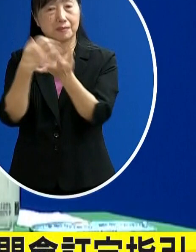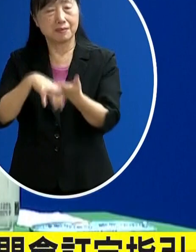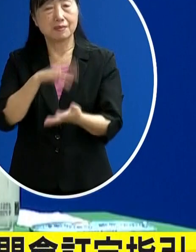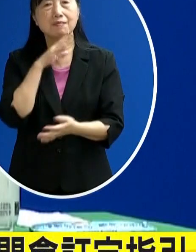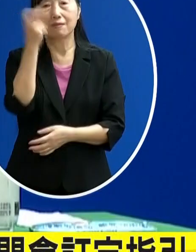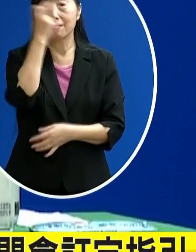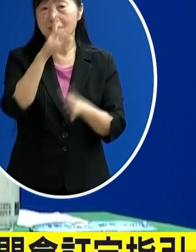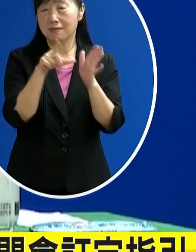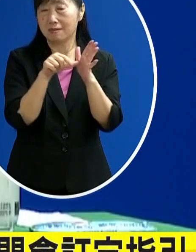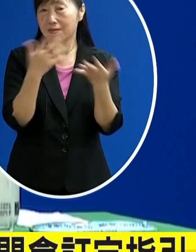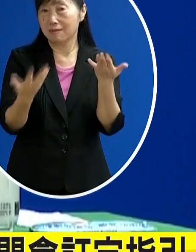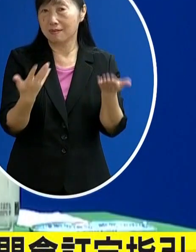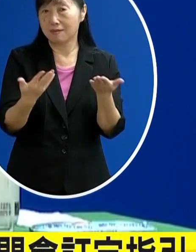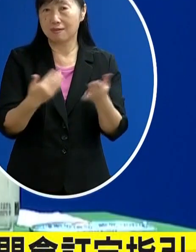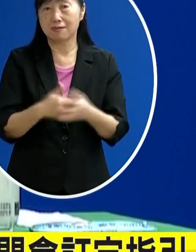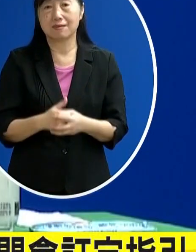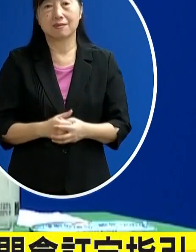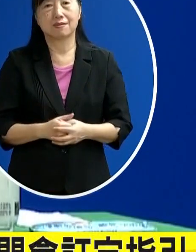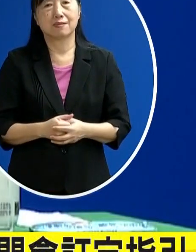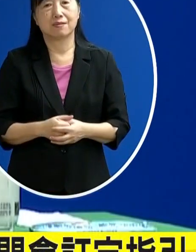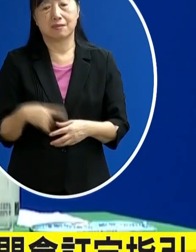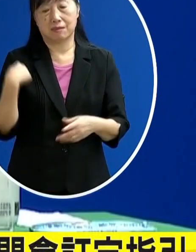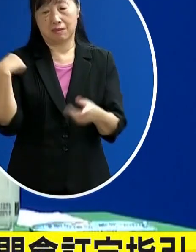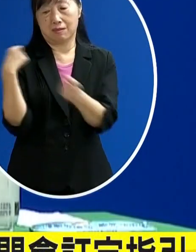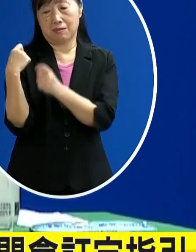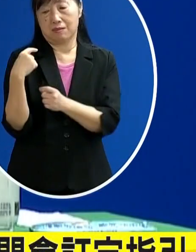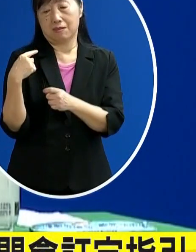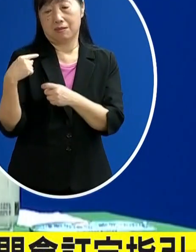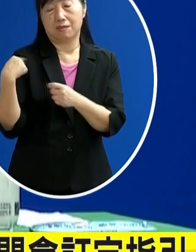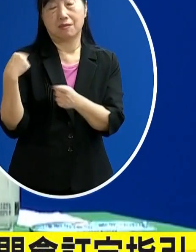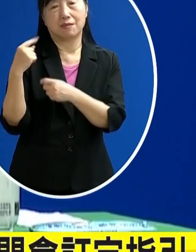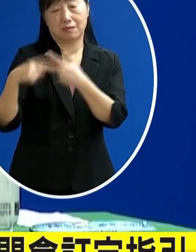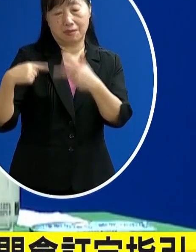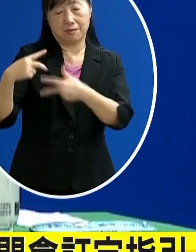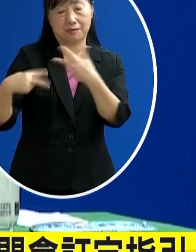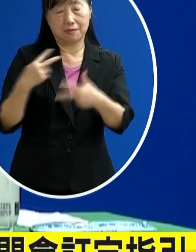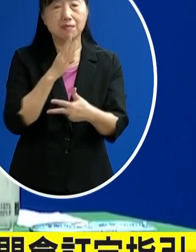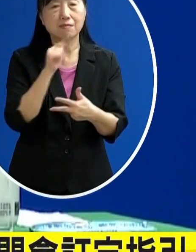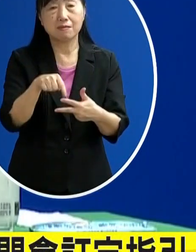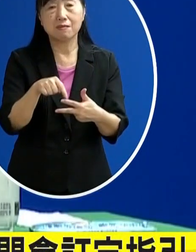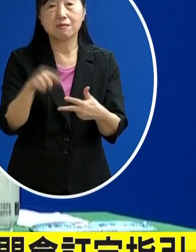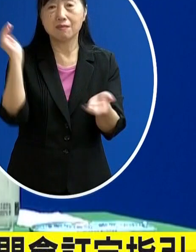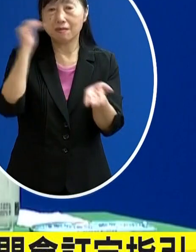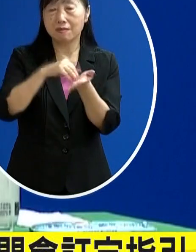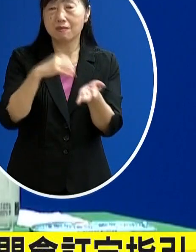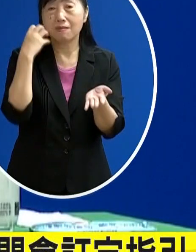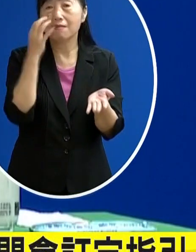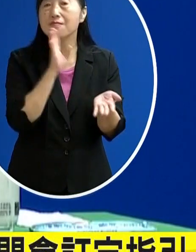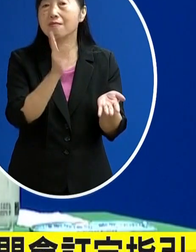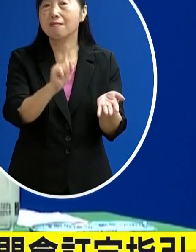验的时间都大概是在最近这1-2个礼拜当中然后检验的结果从